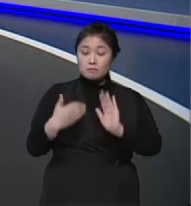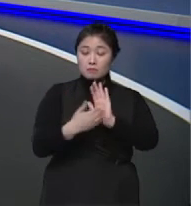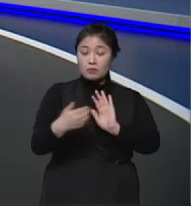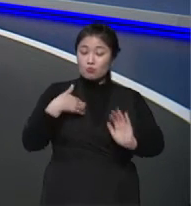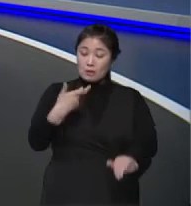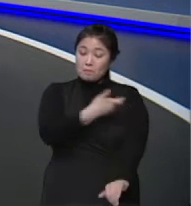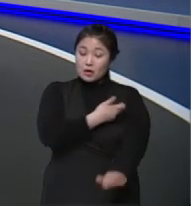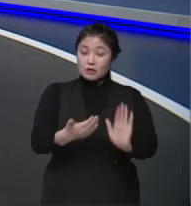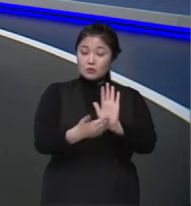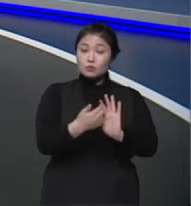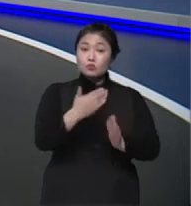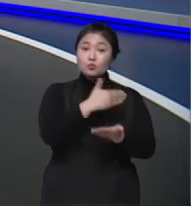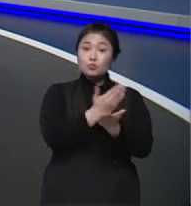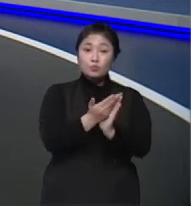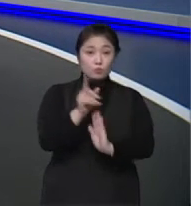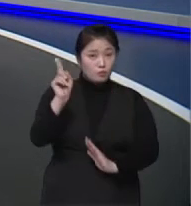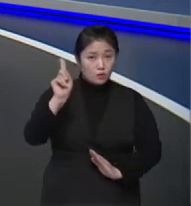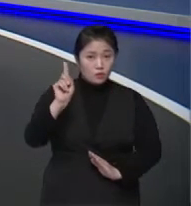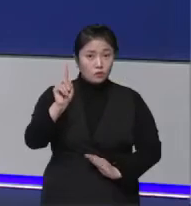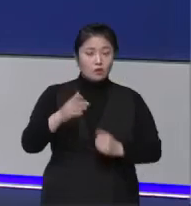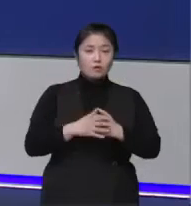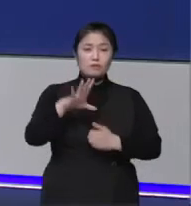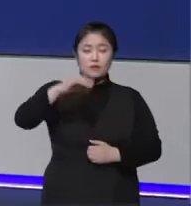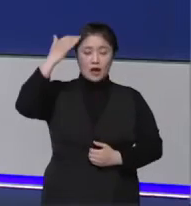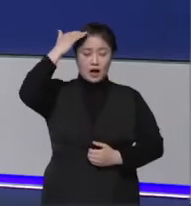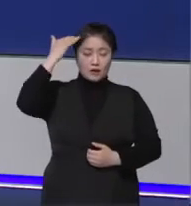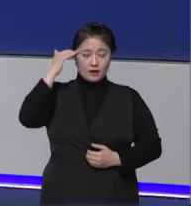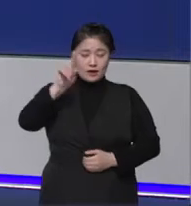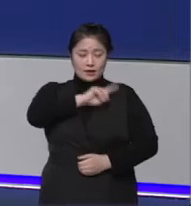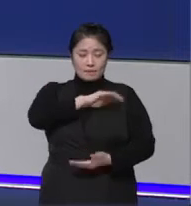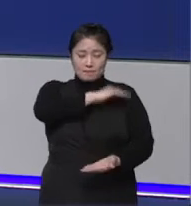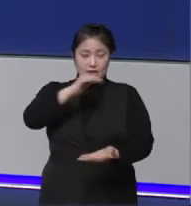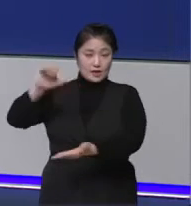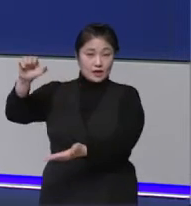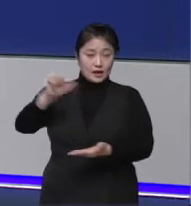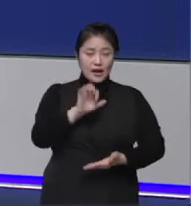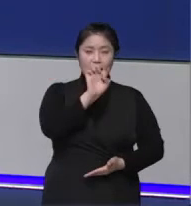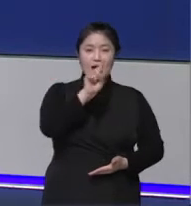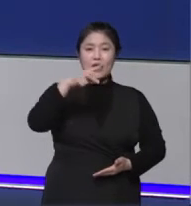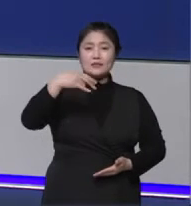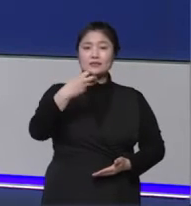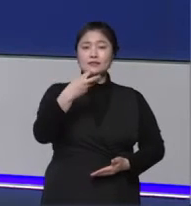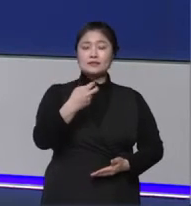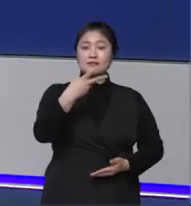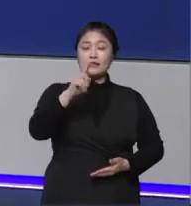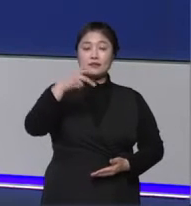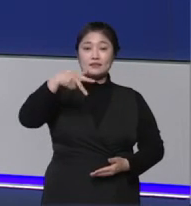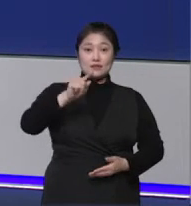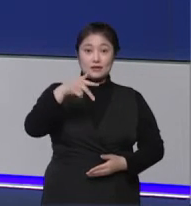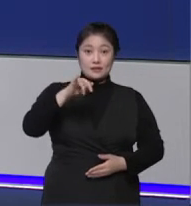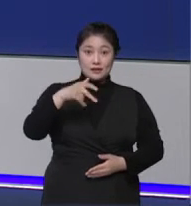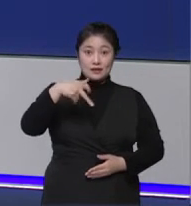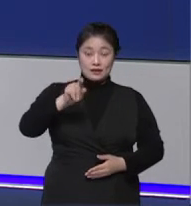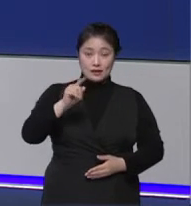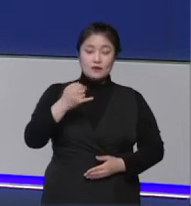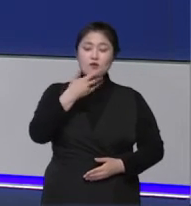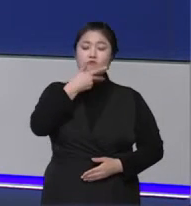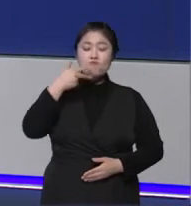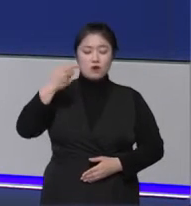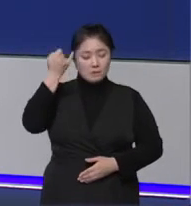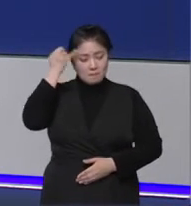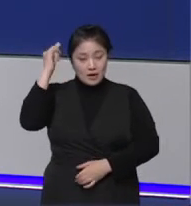어떤 종류가 있을까요 먼저 국내에 가장 많이 도입되는 아스트라제네카 백신입니다 영국에서 개발이